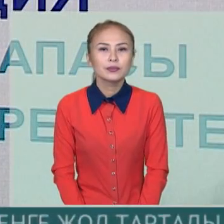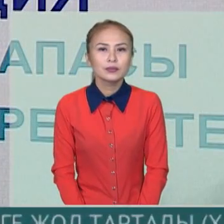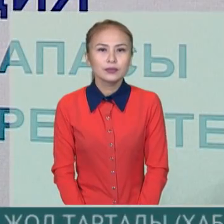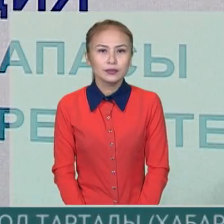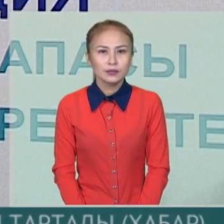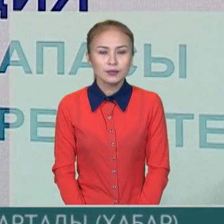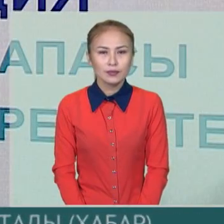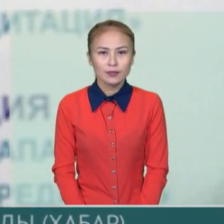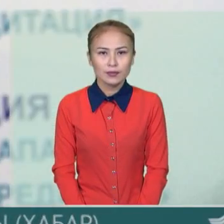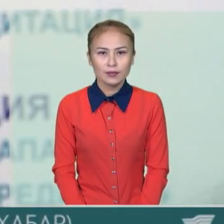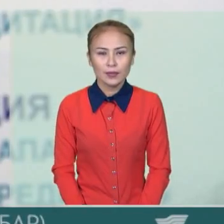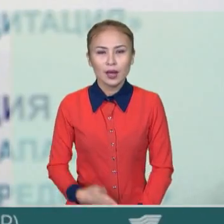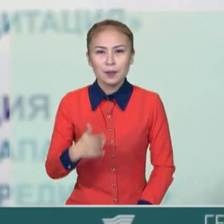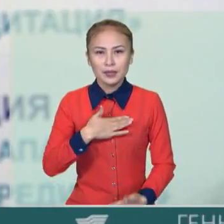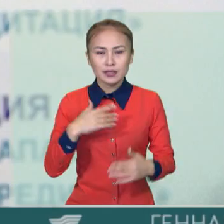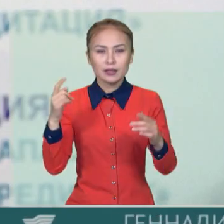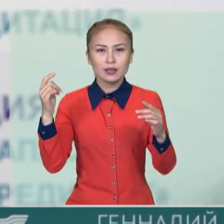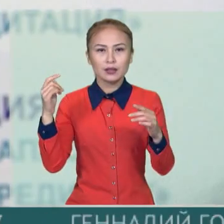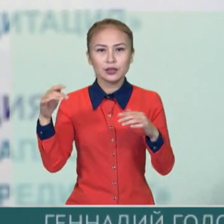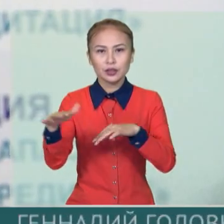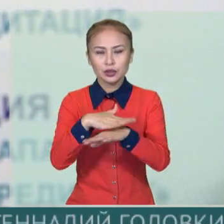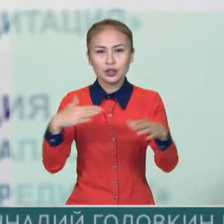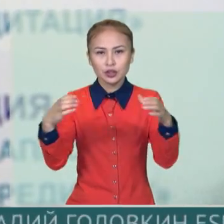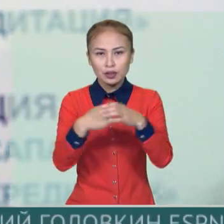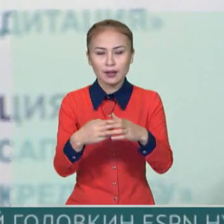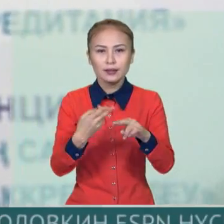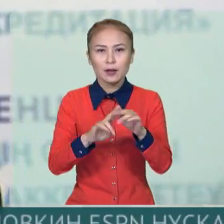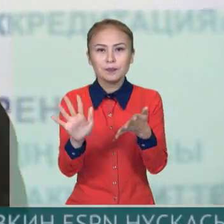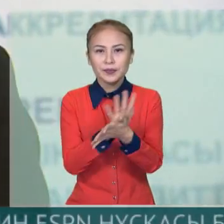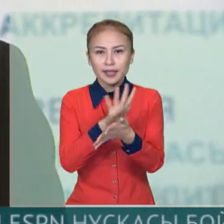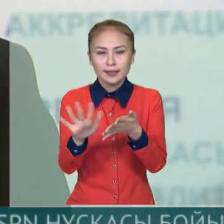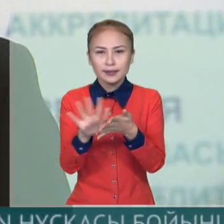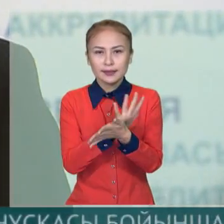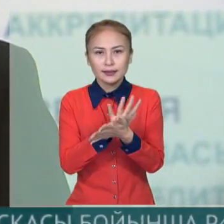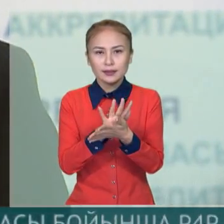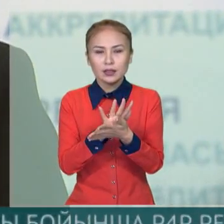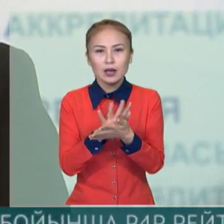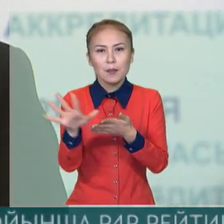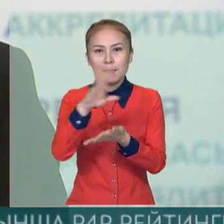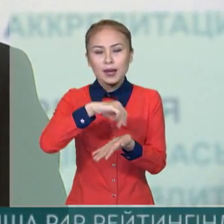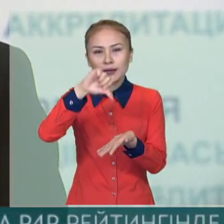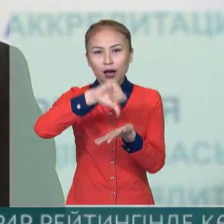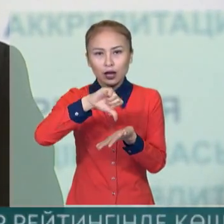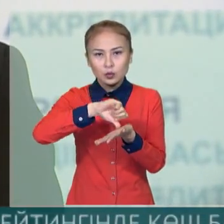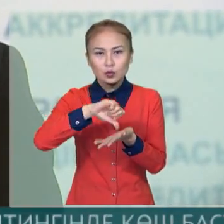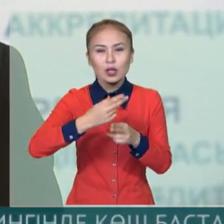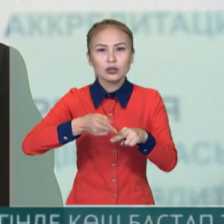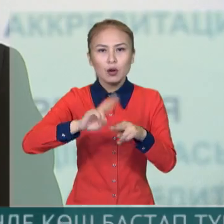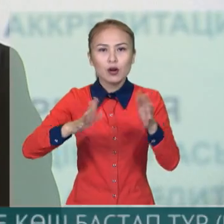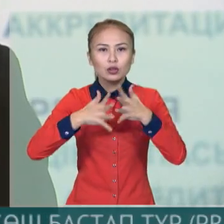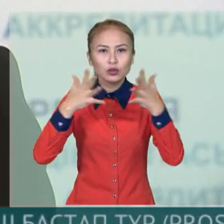Біздің жиналған үлкен тәжірибемізді біз бөлісу үшін тегін түрде осы барлық қатысушылар үшін тегін түрде осындай